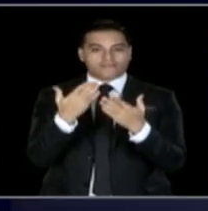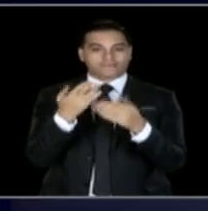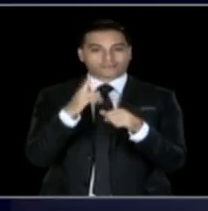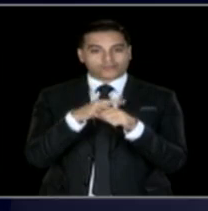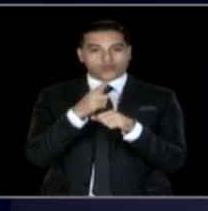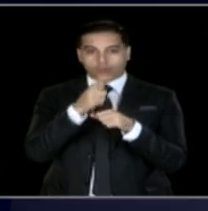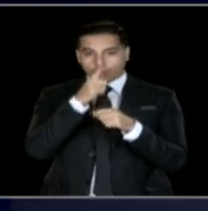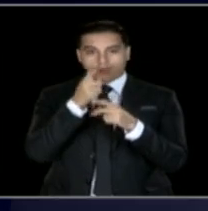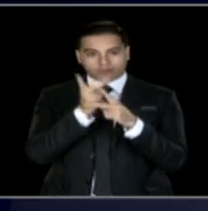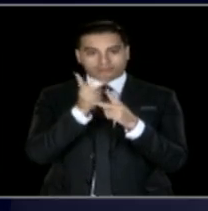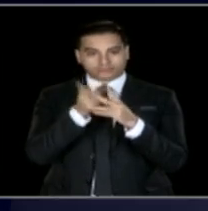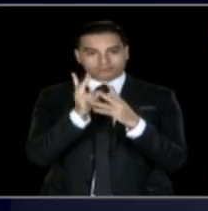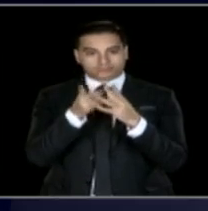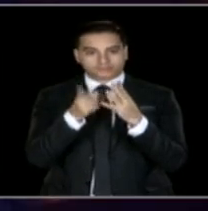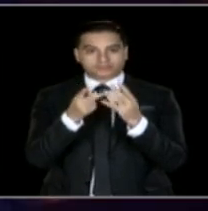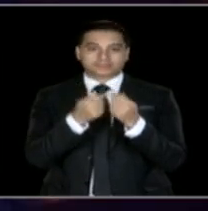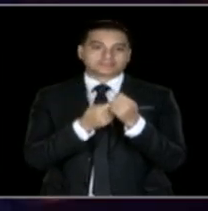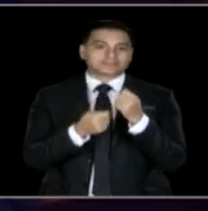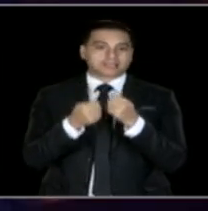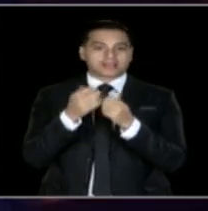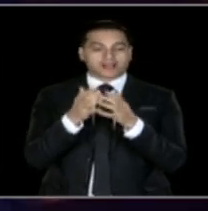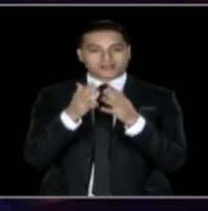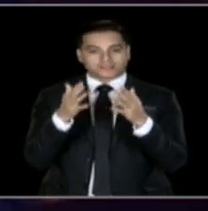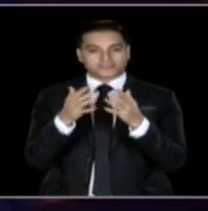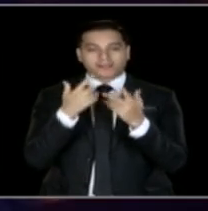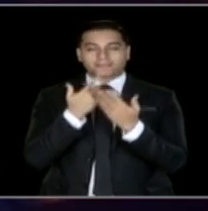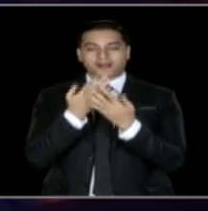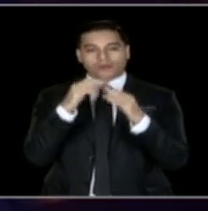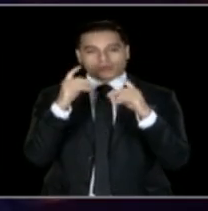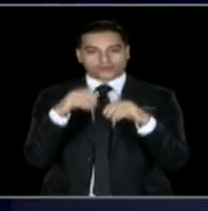معاك اكت من لغه حاجه اعظم بتمنى لك كل التوفيق نرجع